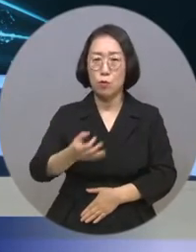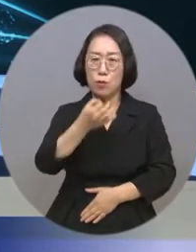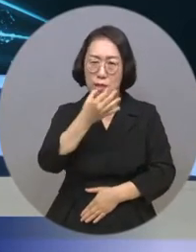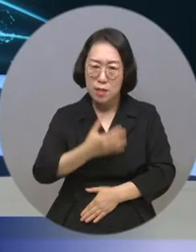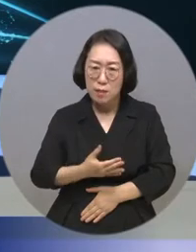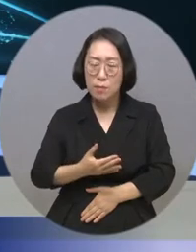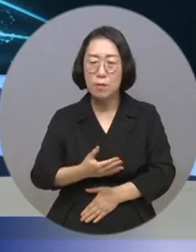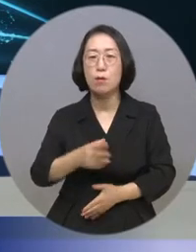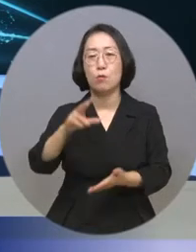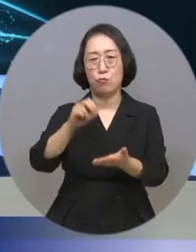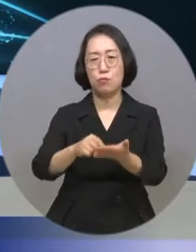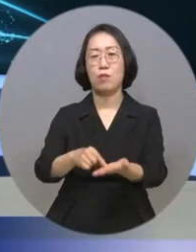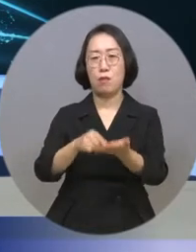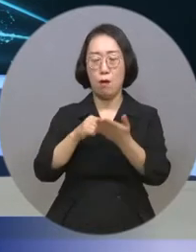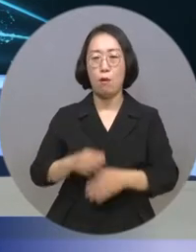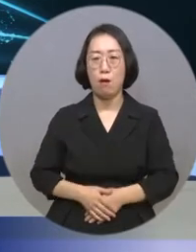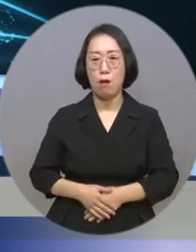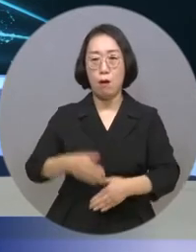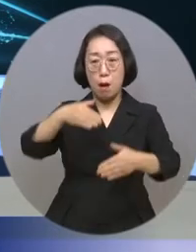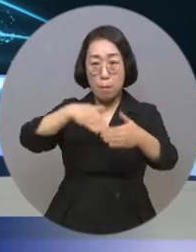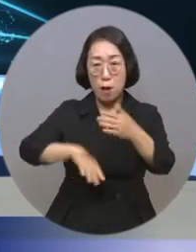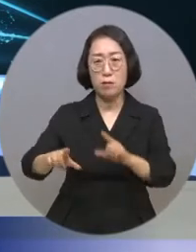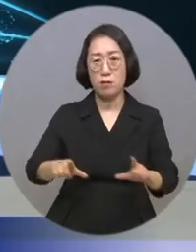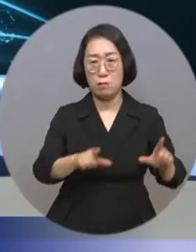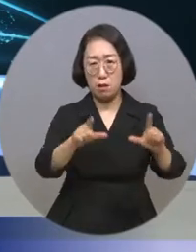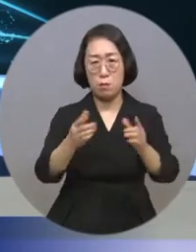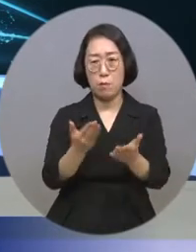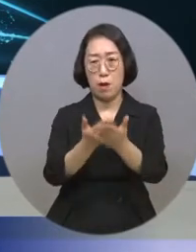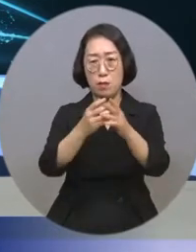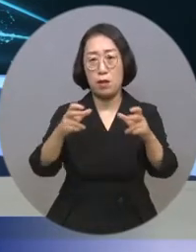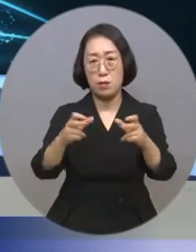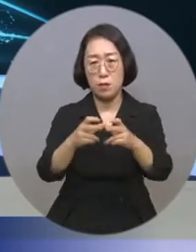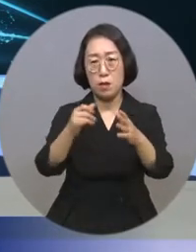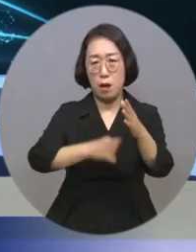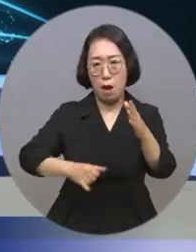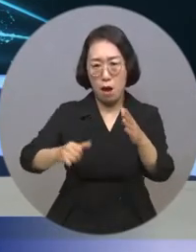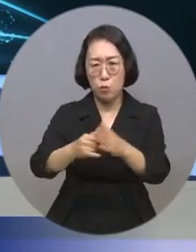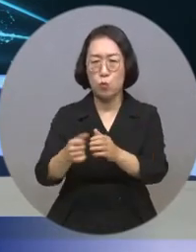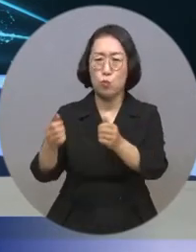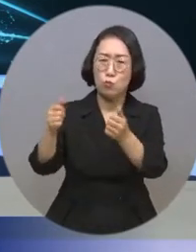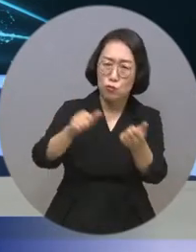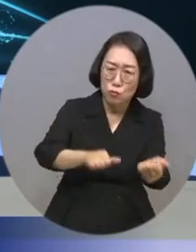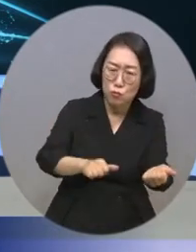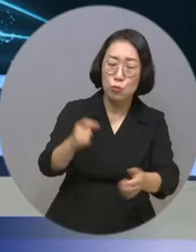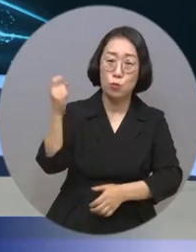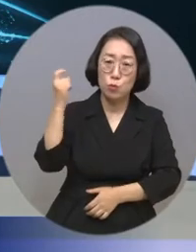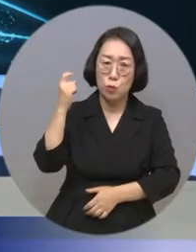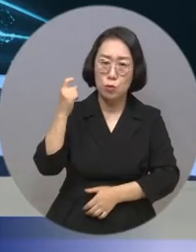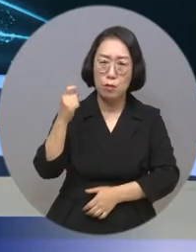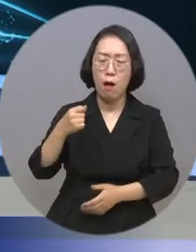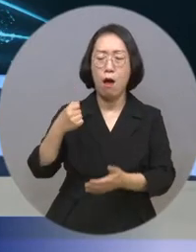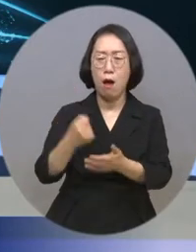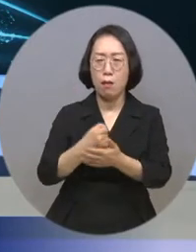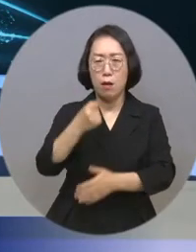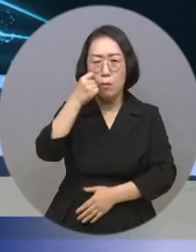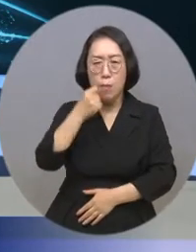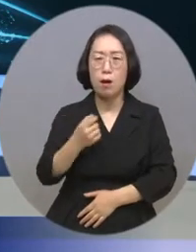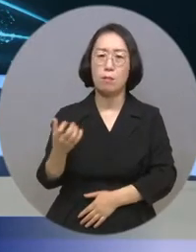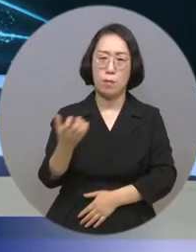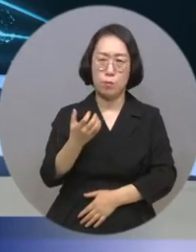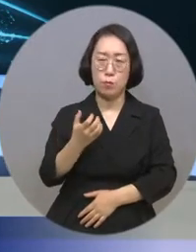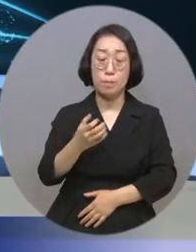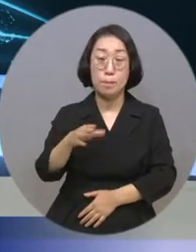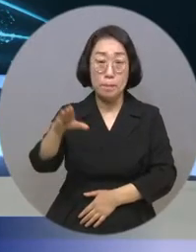한번 확인됐습니다. 반지하에 거주하던 발달장애인 가족의 비극적인 소식은 많은 이들의 안타까움을